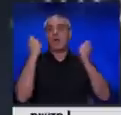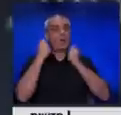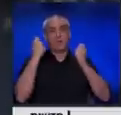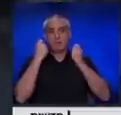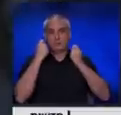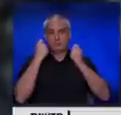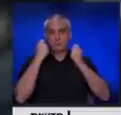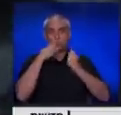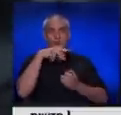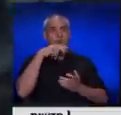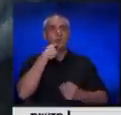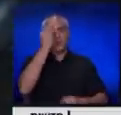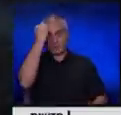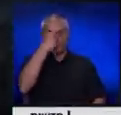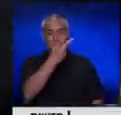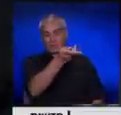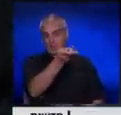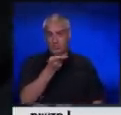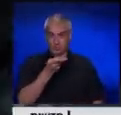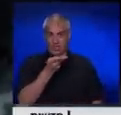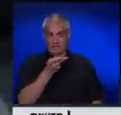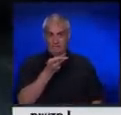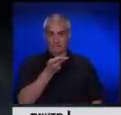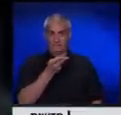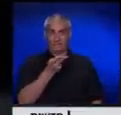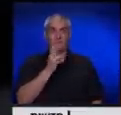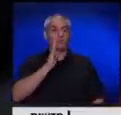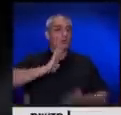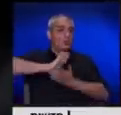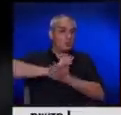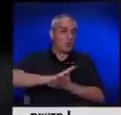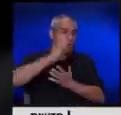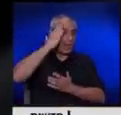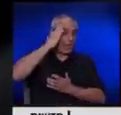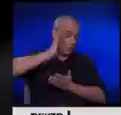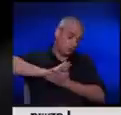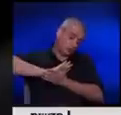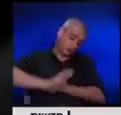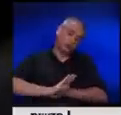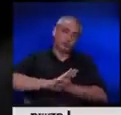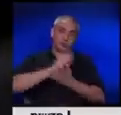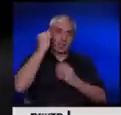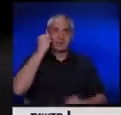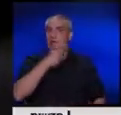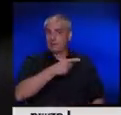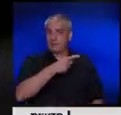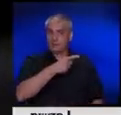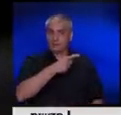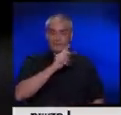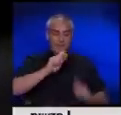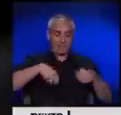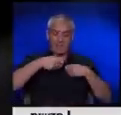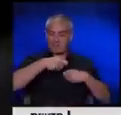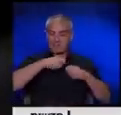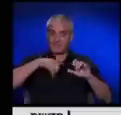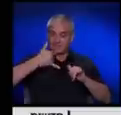הכיתה, הוא אומר לתלמיד לשכב, ופשוט דורך על הראש של התלמיד עם הכתף